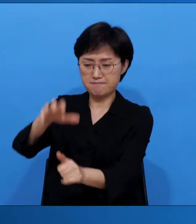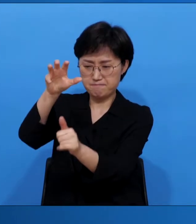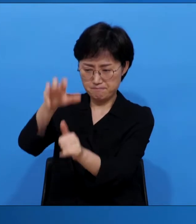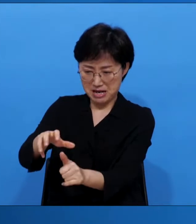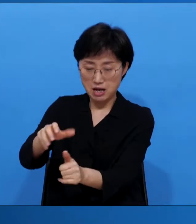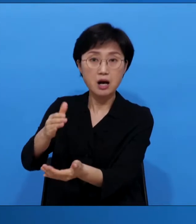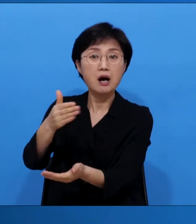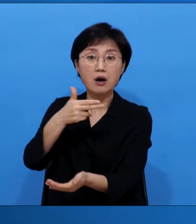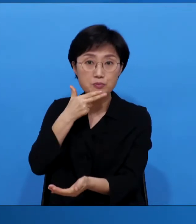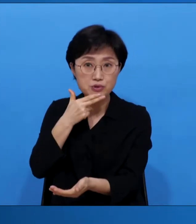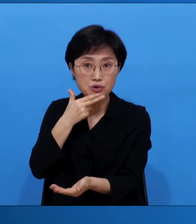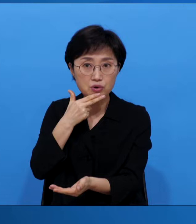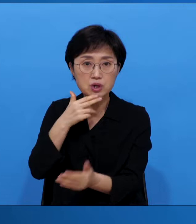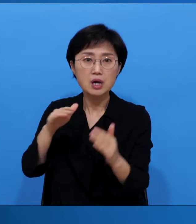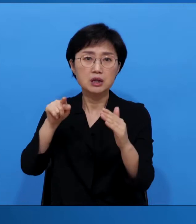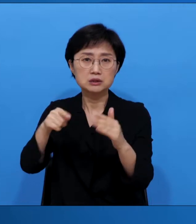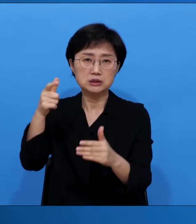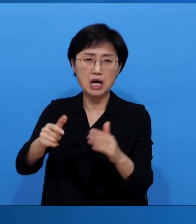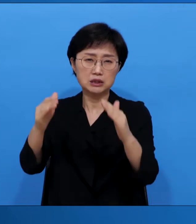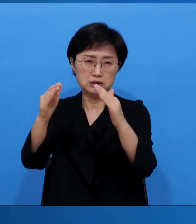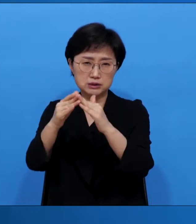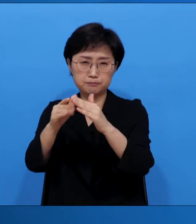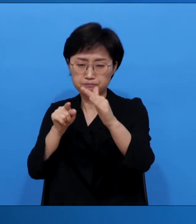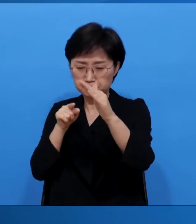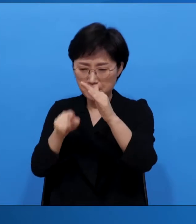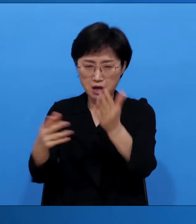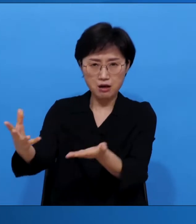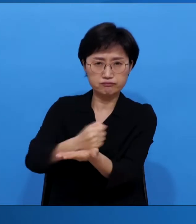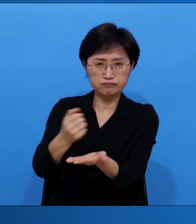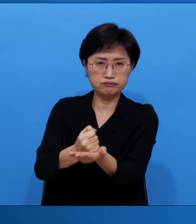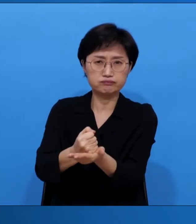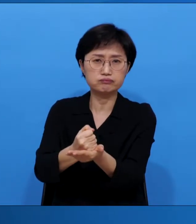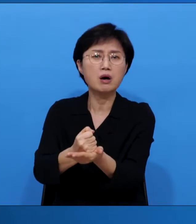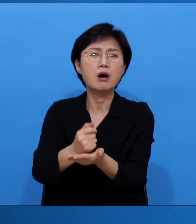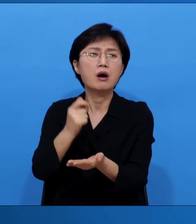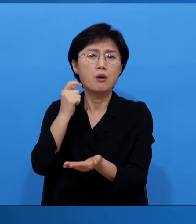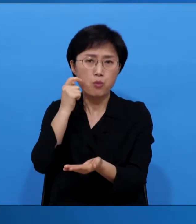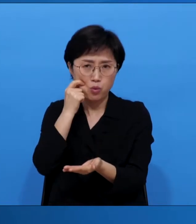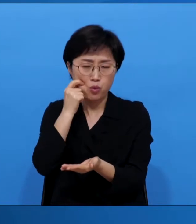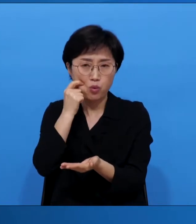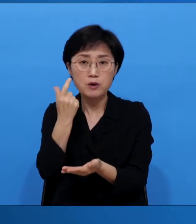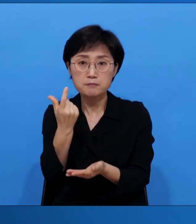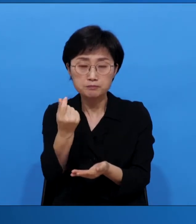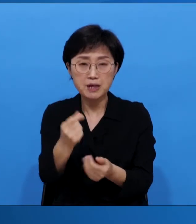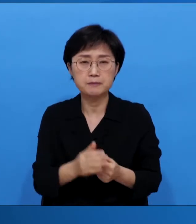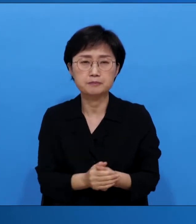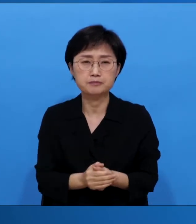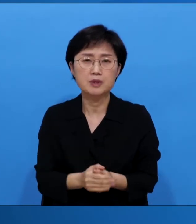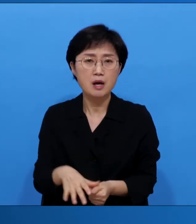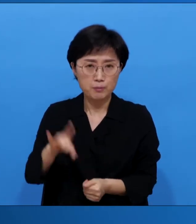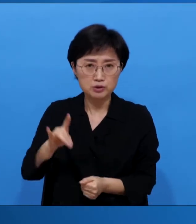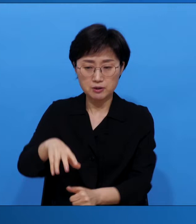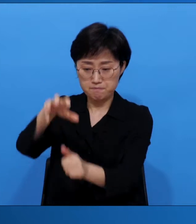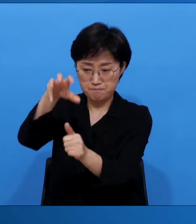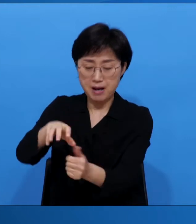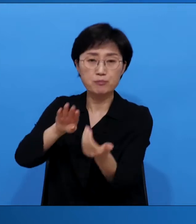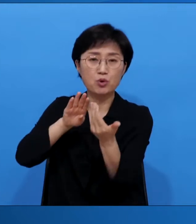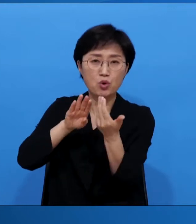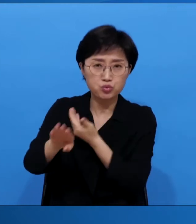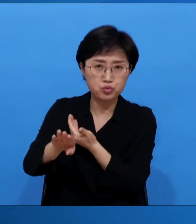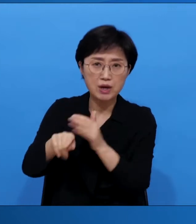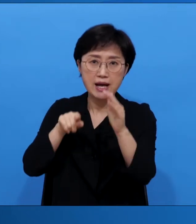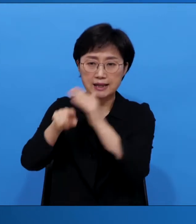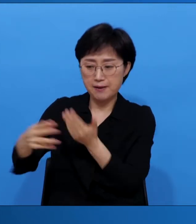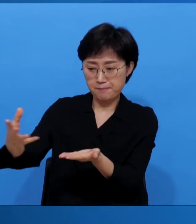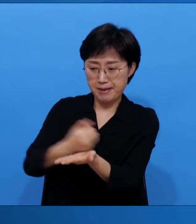결박하지 않고서야 어떻게 그 강한 자의 집에 들어가 그 세간을 강탈하겠느냐. 결박한